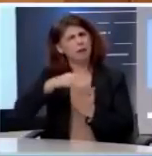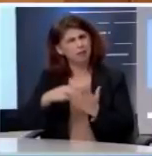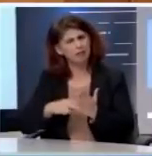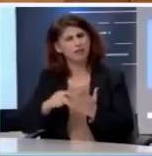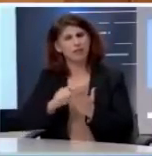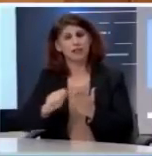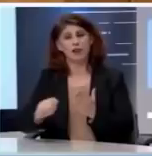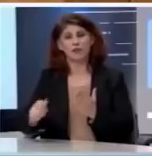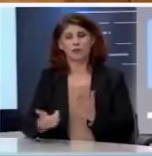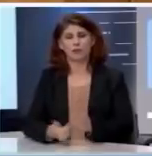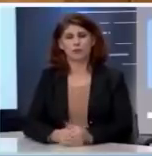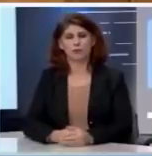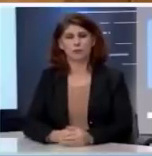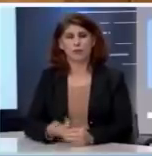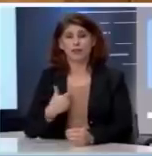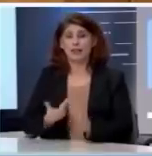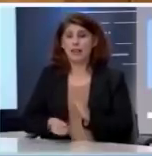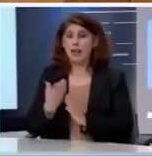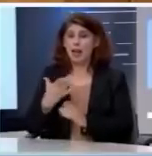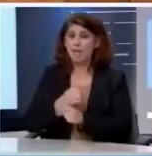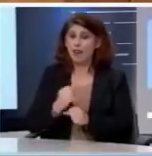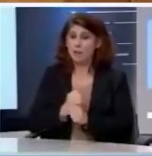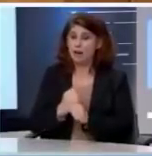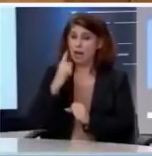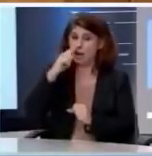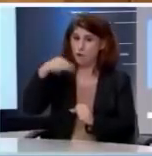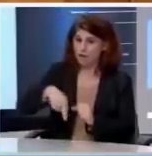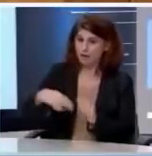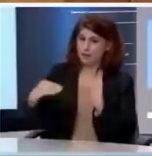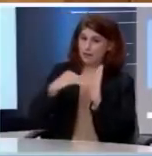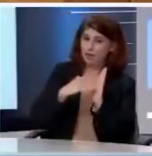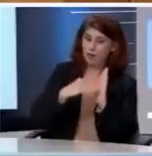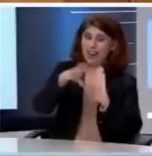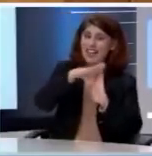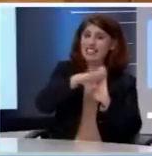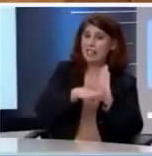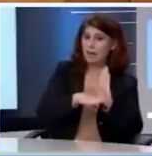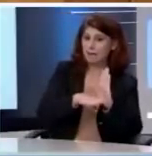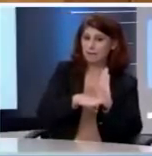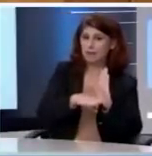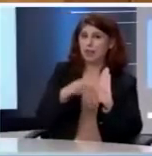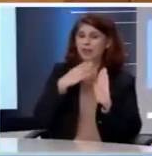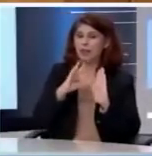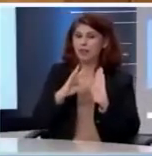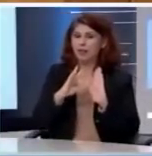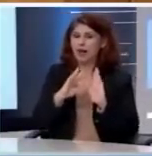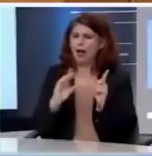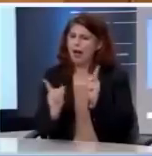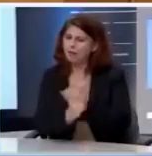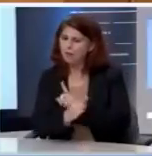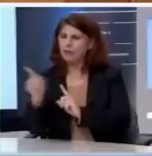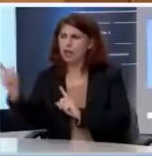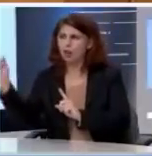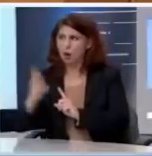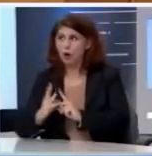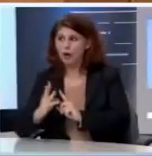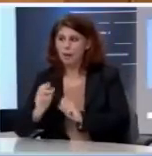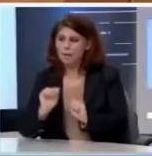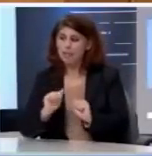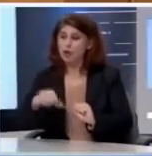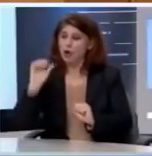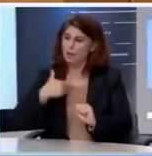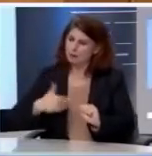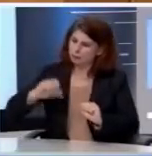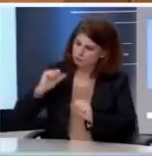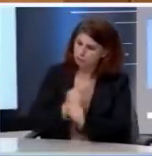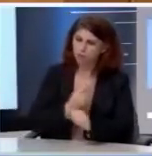για να βάλουμε, λέει, τα νέα φάρμακα της Νοβάρτης. Και μάλιστα να τα βάλουμε σε αντίθεση με την Τρόικα. Λέει ο